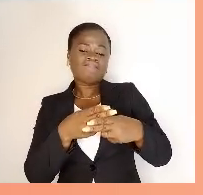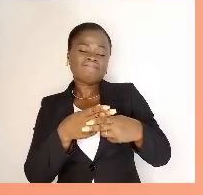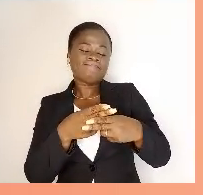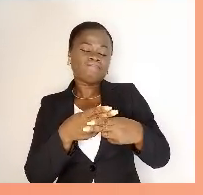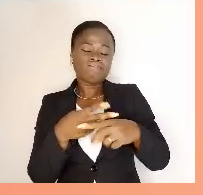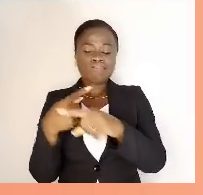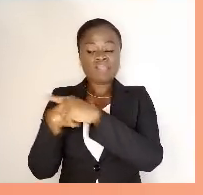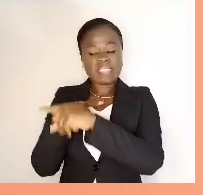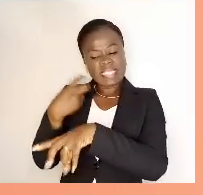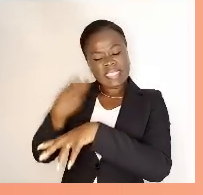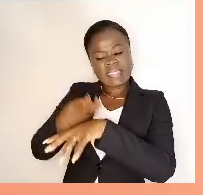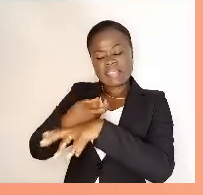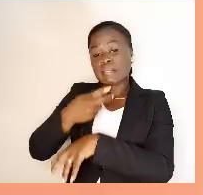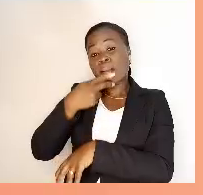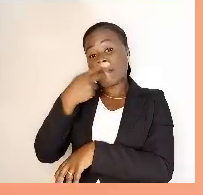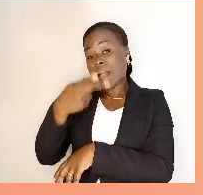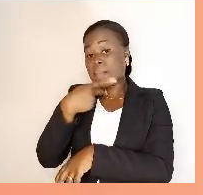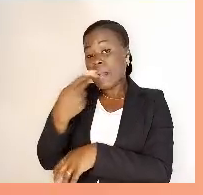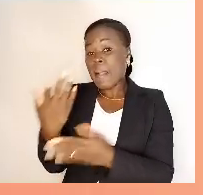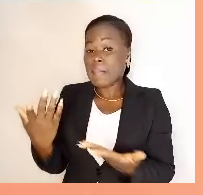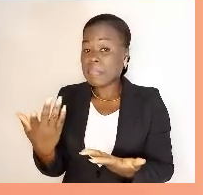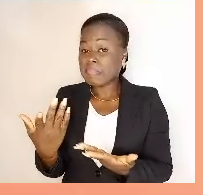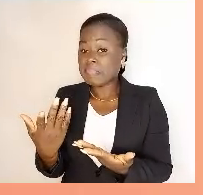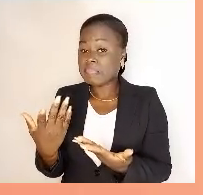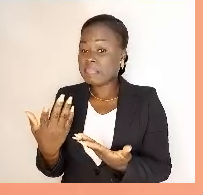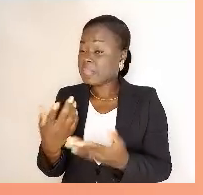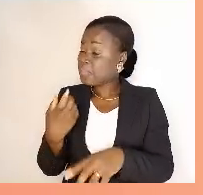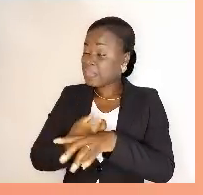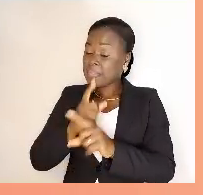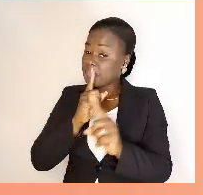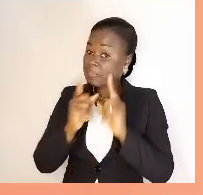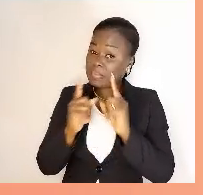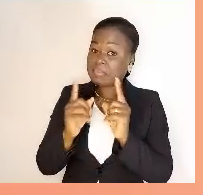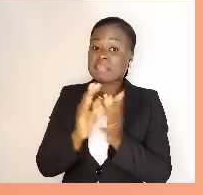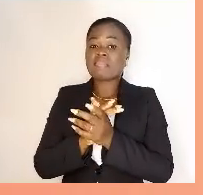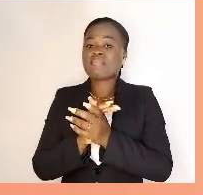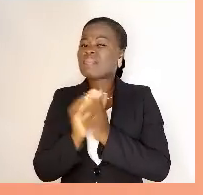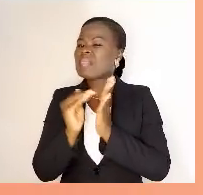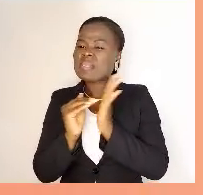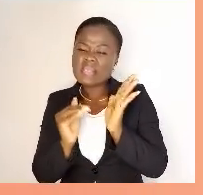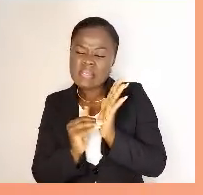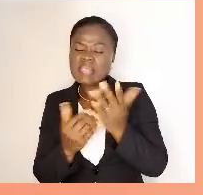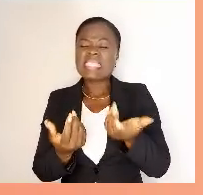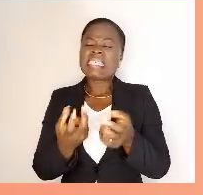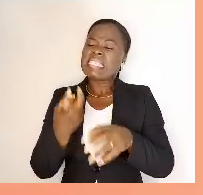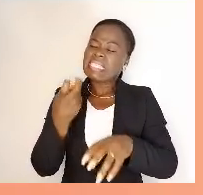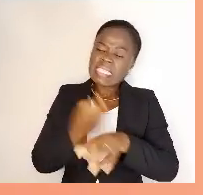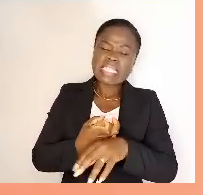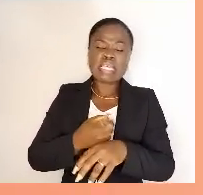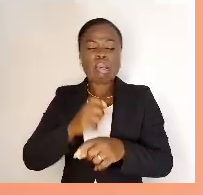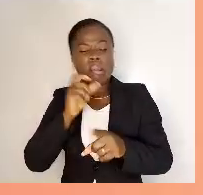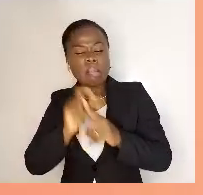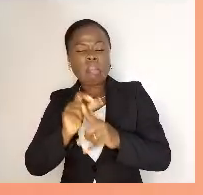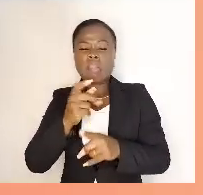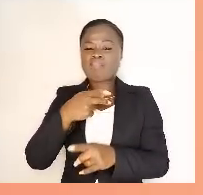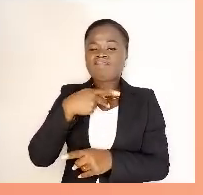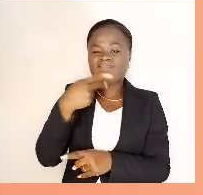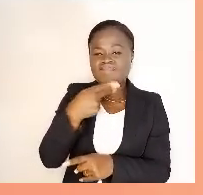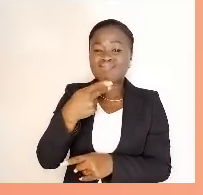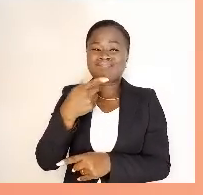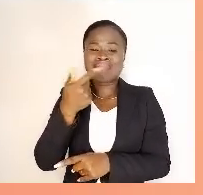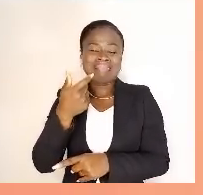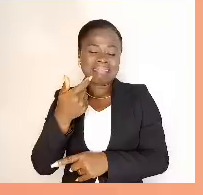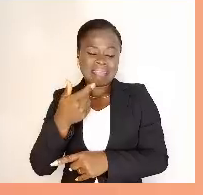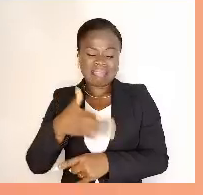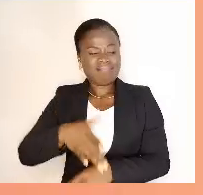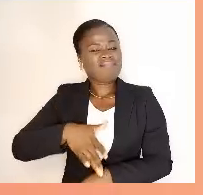l'innommable, la prise de parole n'est pas toujours facile. Et souvent, les mots n'arrivent pas à